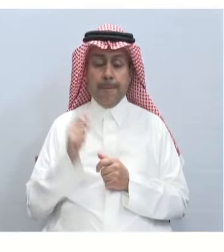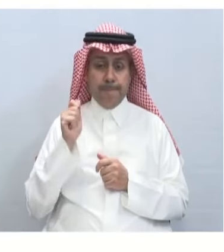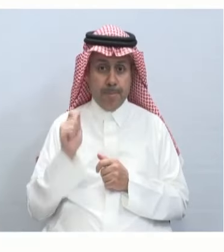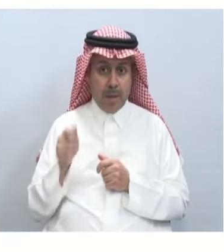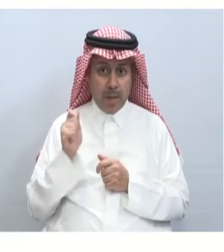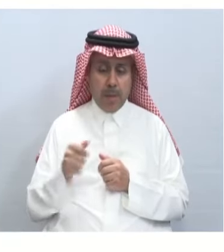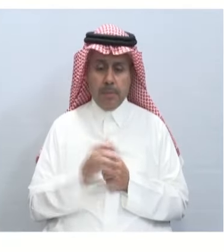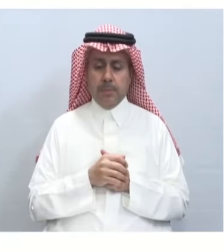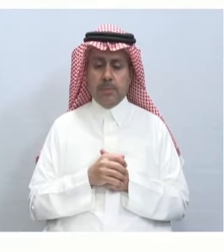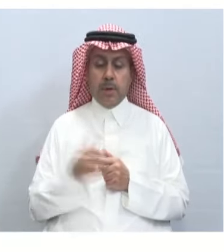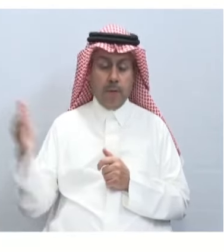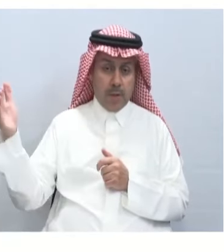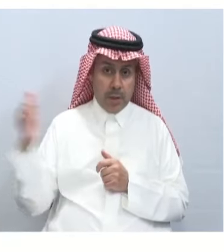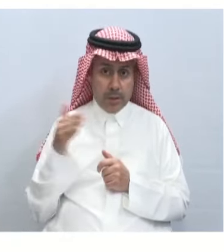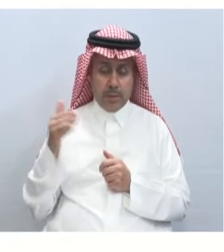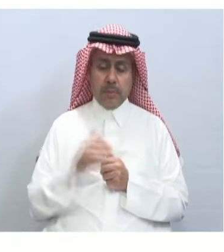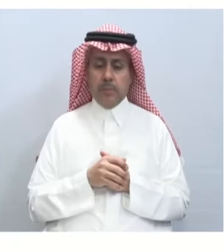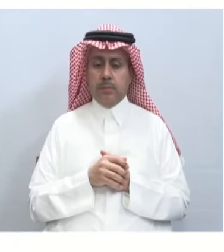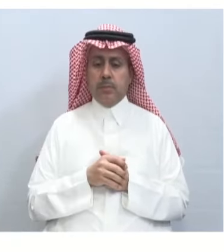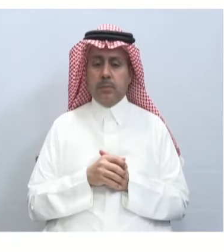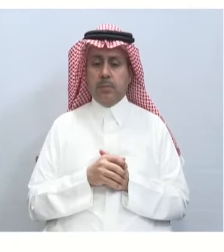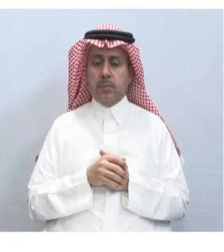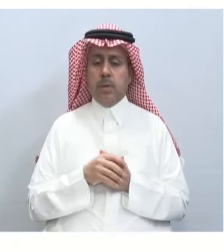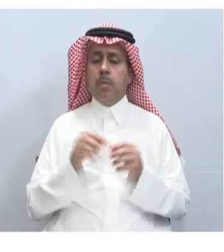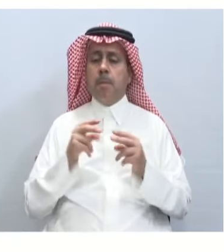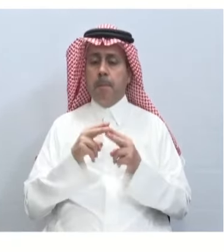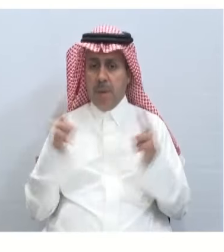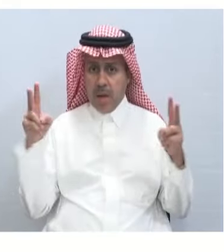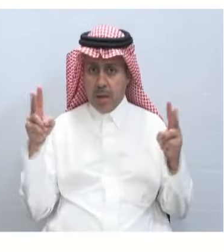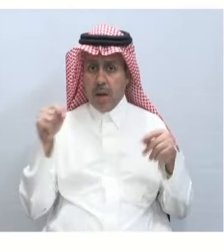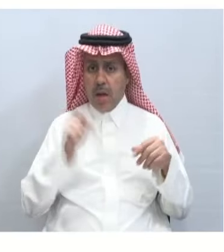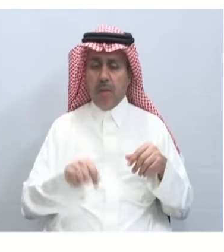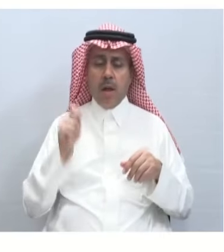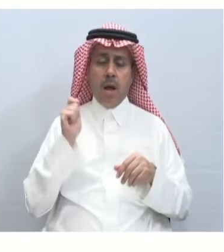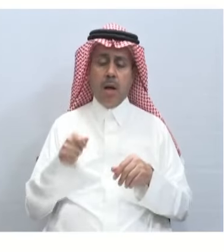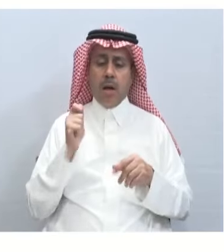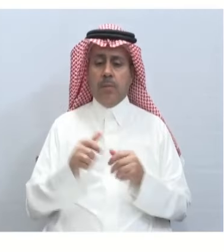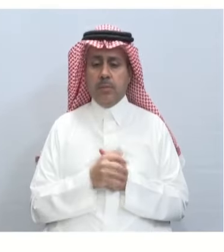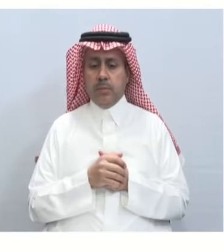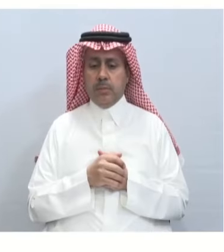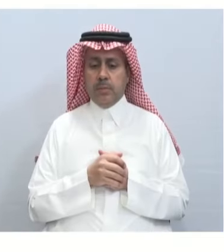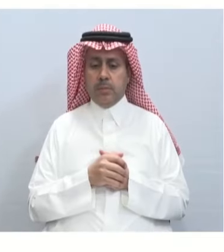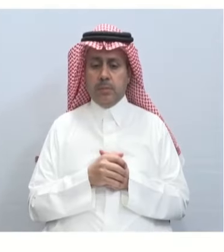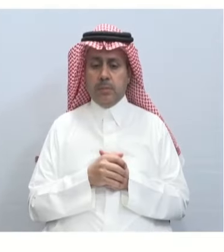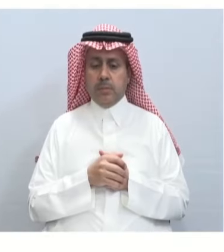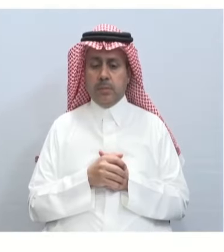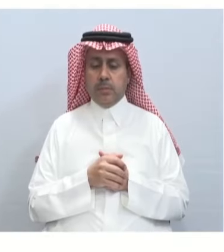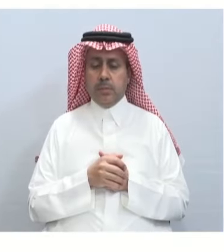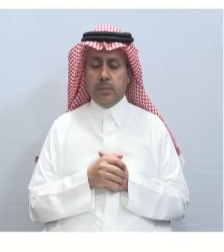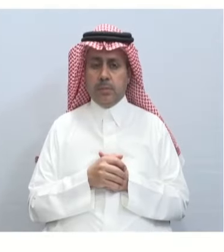وسنتي باذن الله سبحانه وتعالى على مزيد بيان لهذه الاحكام طيب